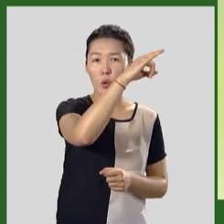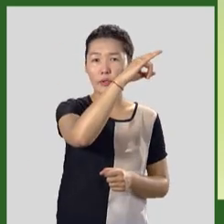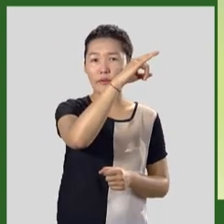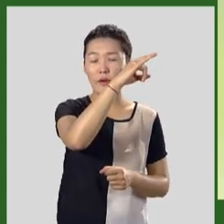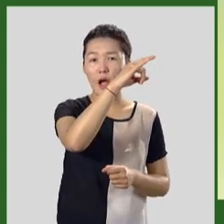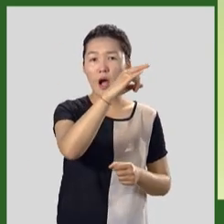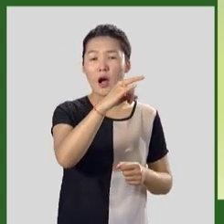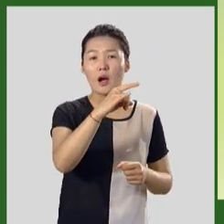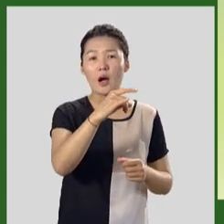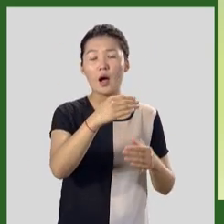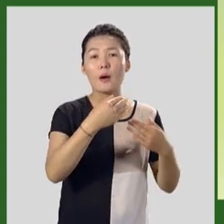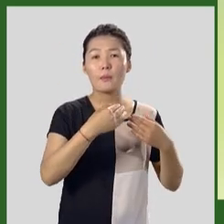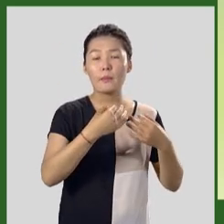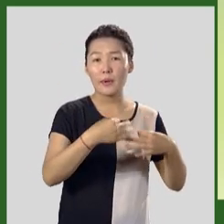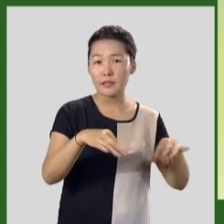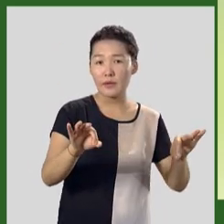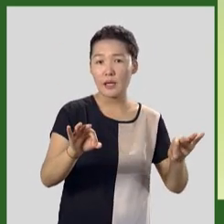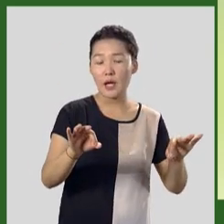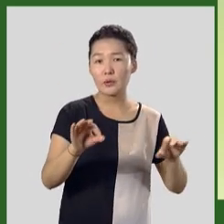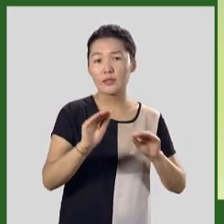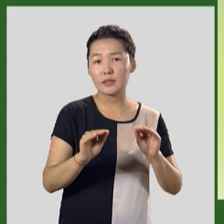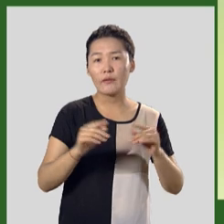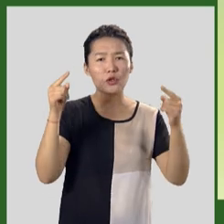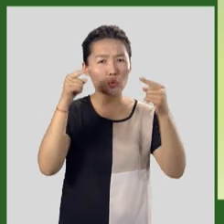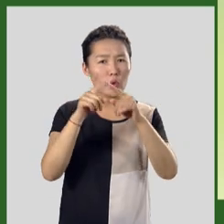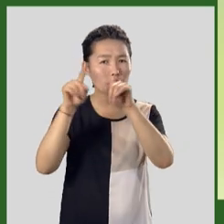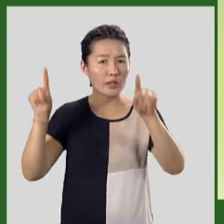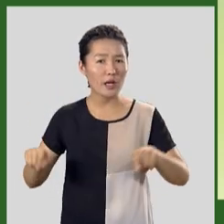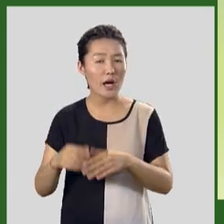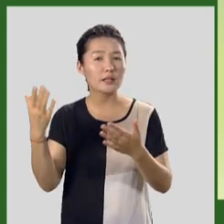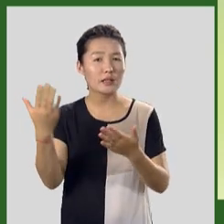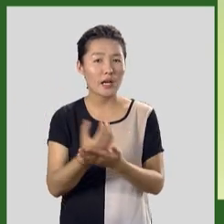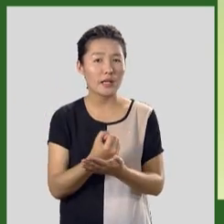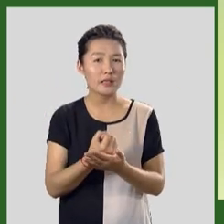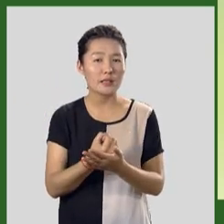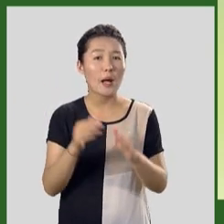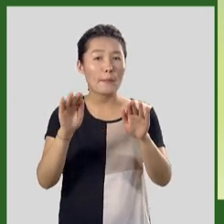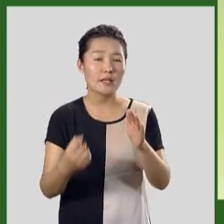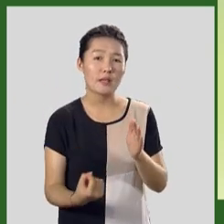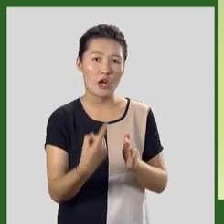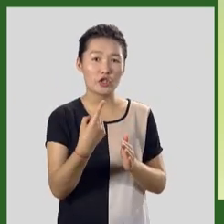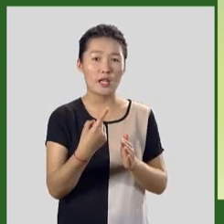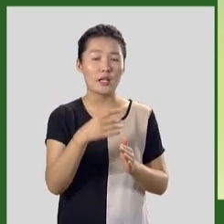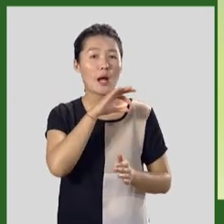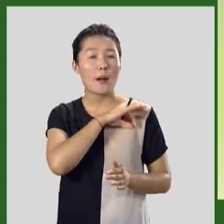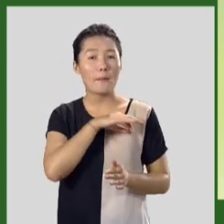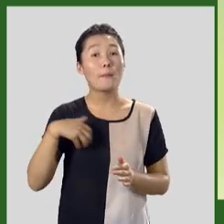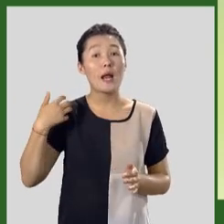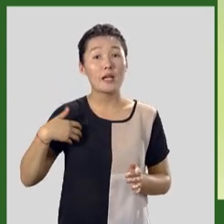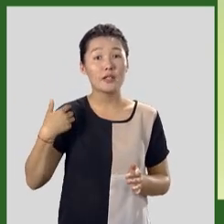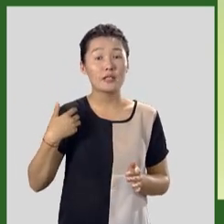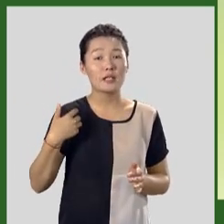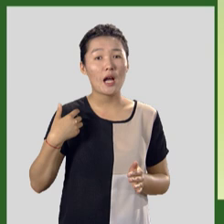позволяют создавать очень точные карты, находить месторождения полезных ископаемых, следить